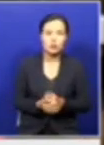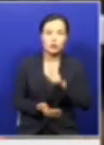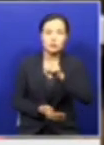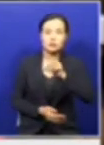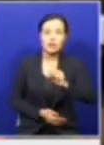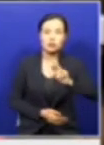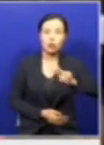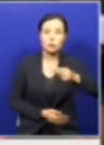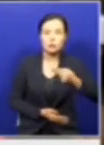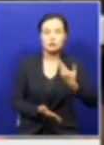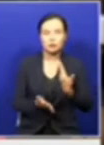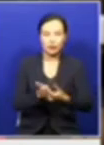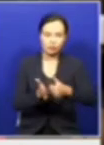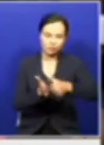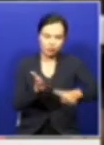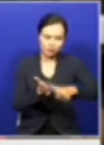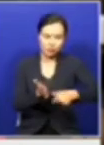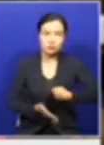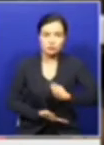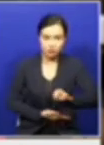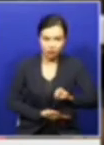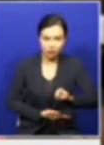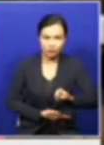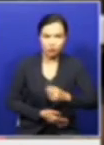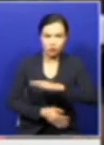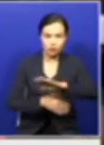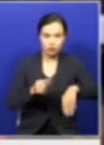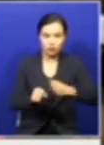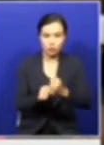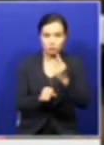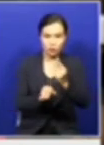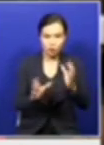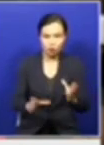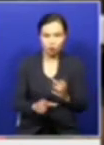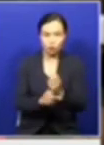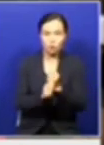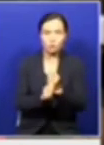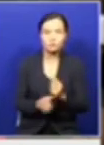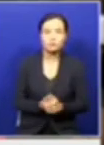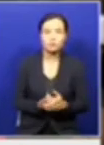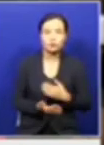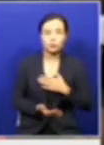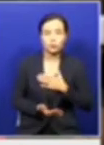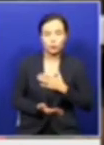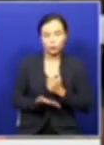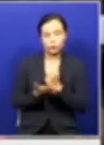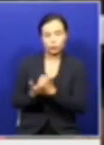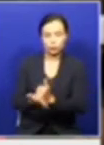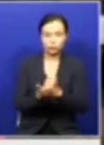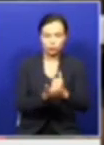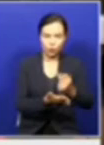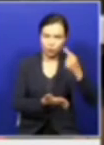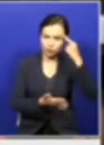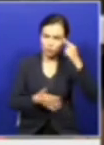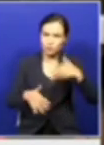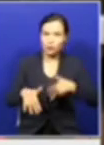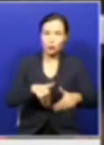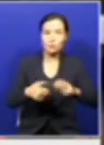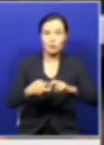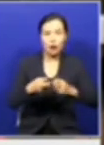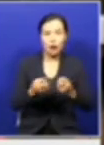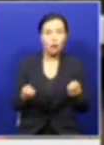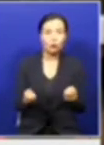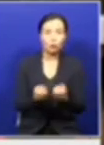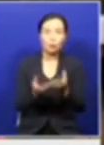ต้องเสียภาษีผมคิดว่าตรงนี้ถ้าจะเป็นการช่วยเหลือพี่น้องประชาชนที่ได้รับผลกระทบ